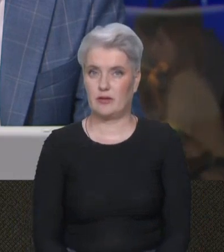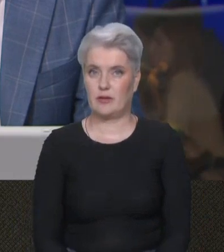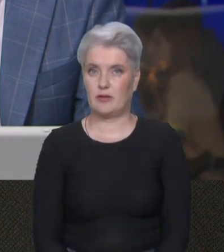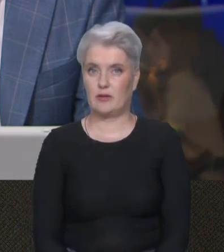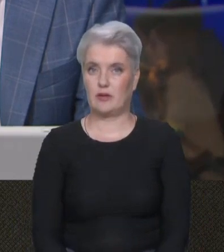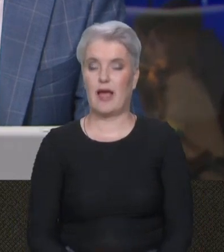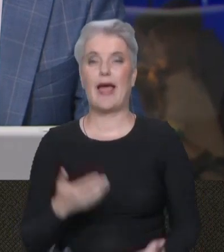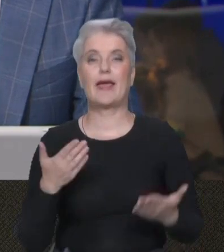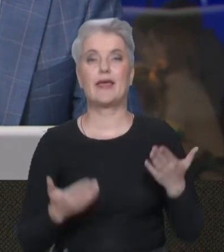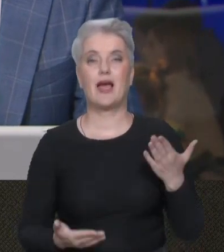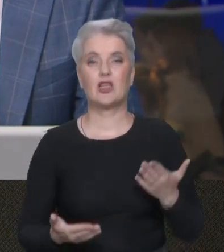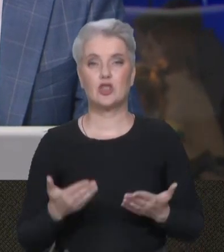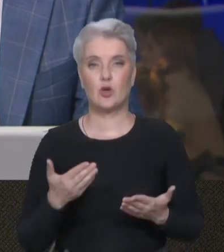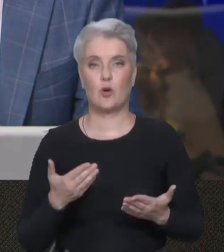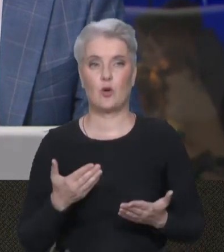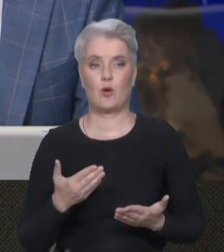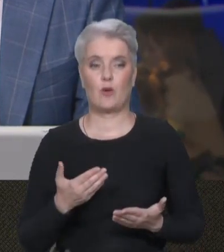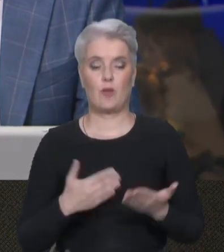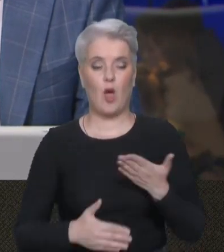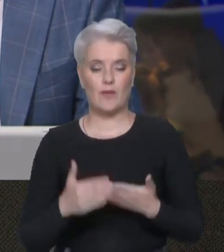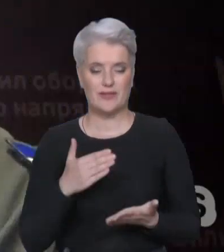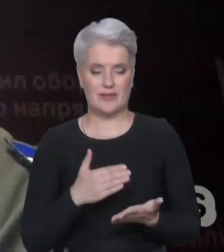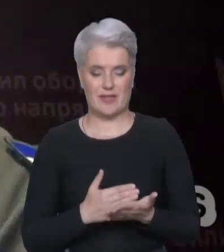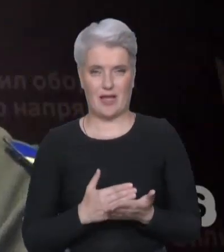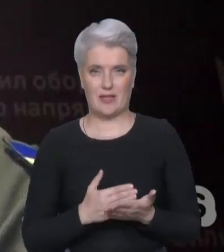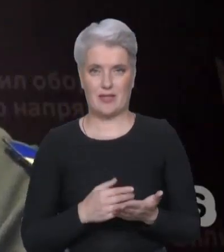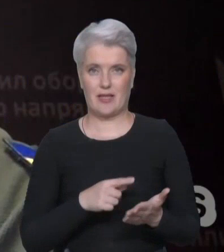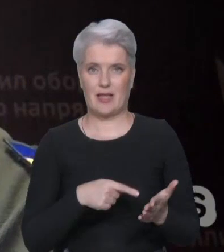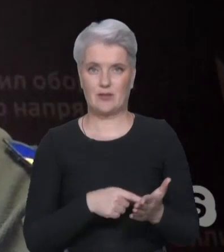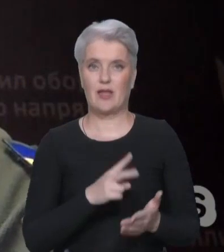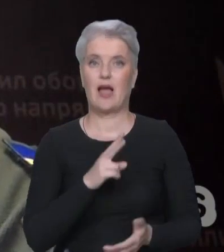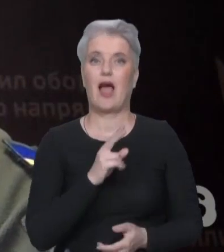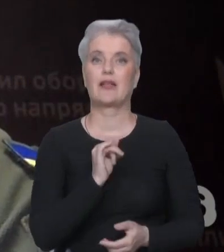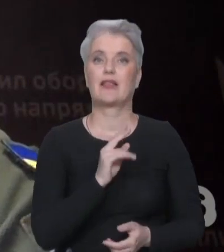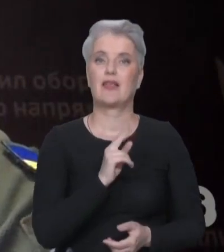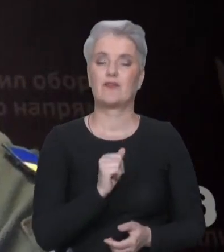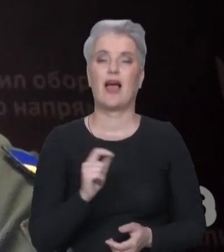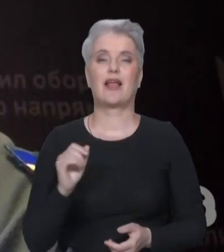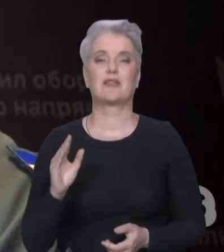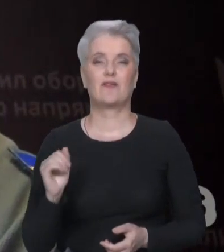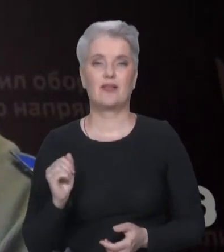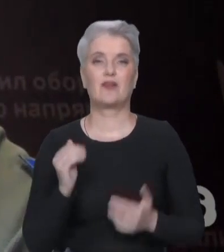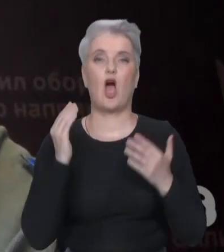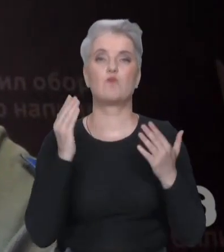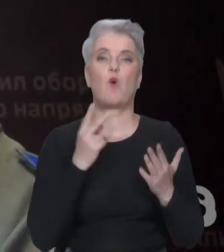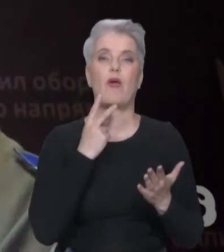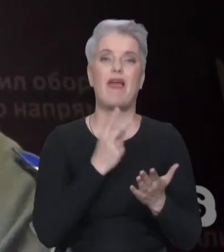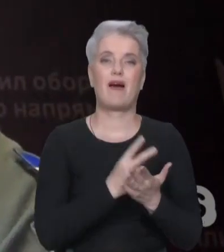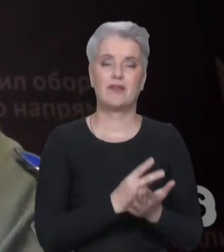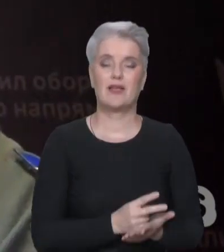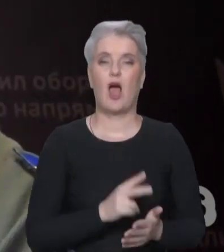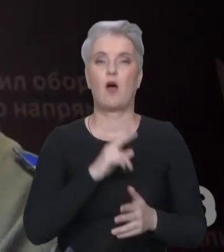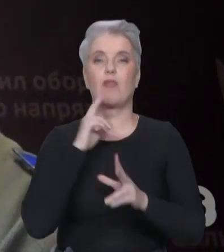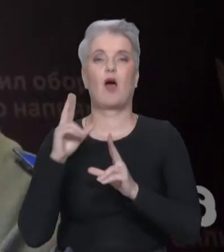Ну, якщо брати останні населені пункти, які я перерахував, Катеринівка, Єлизаветівка, Богоявленка, Благодатне, це